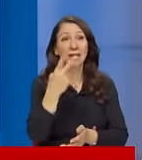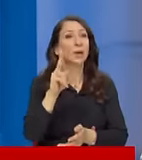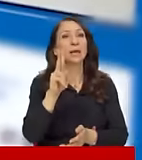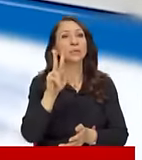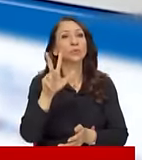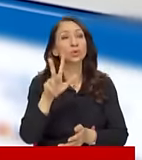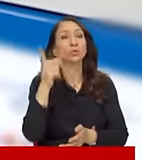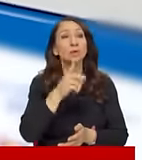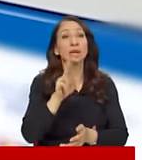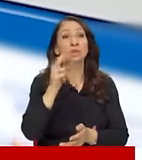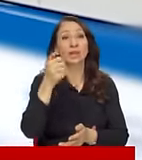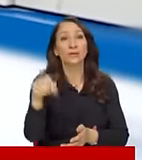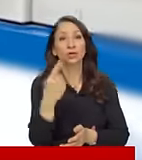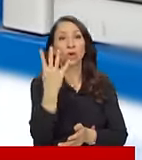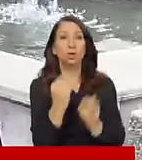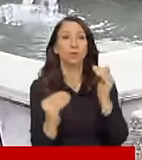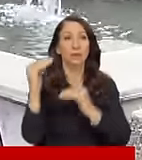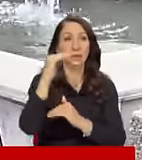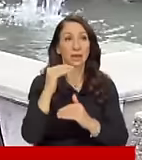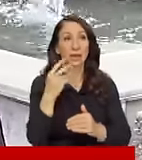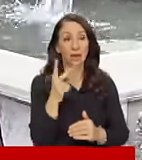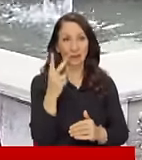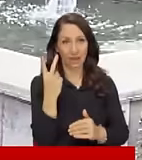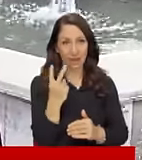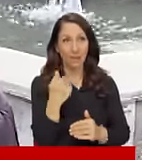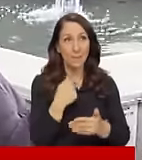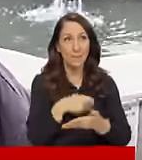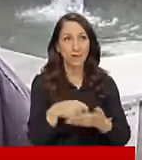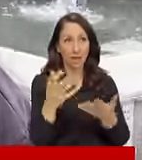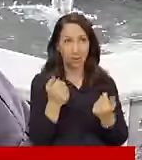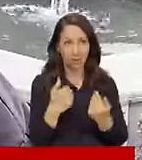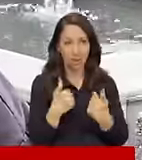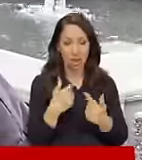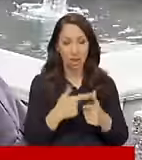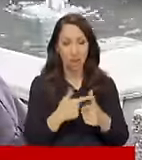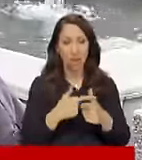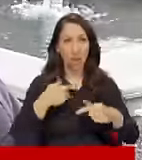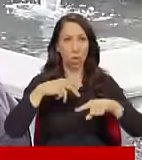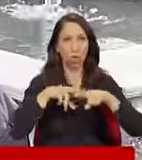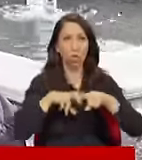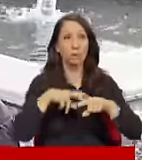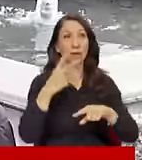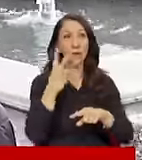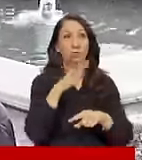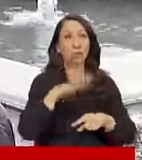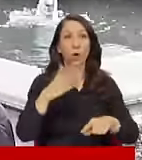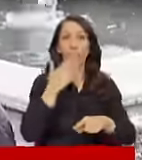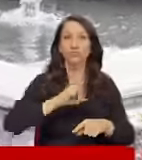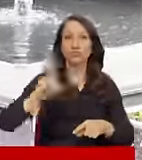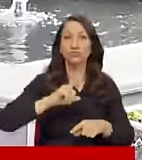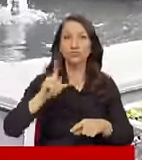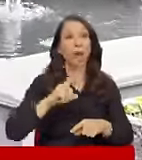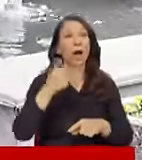2023'te %76,4'e yükseldi. 2002'de ben maaş aldığım zaman kirada oturuyordum. İki tane de çocuk oku